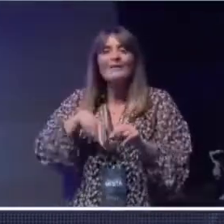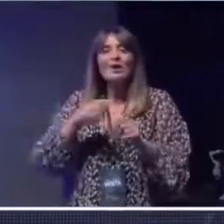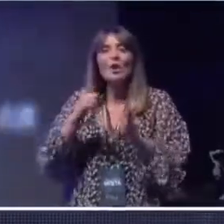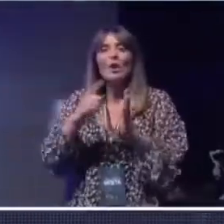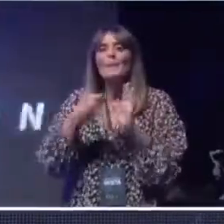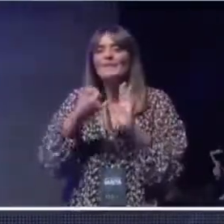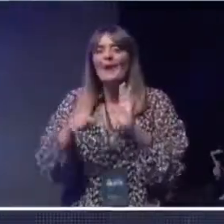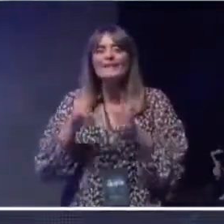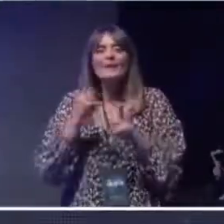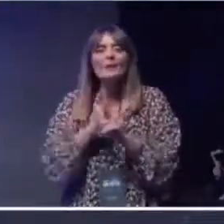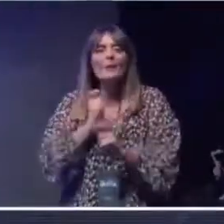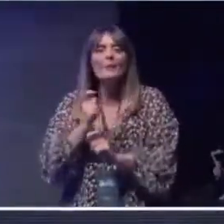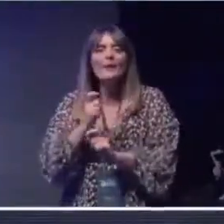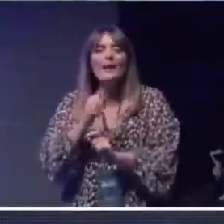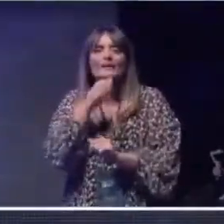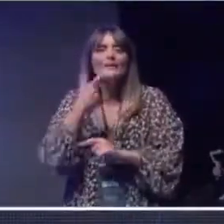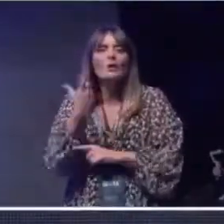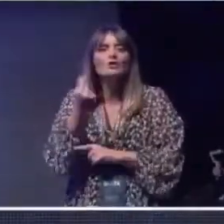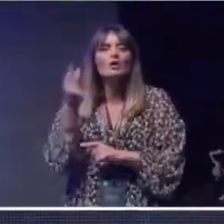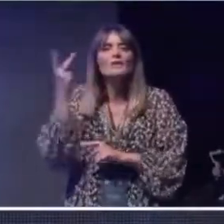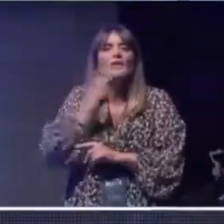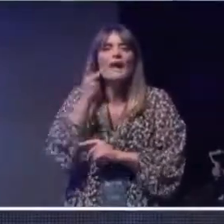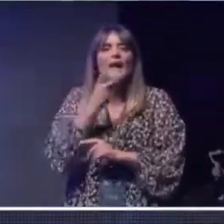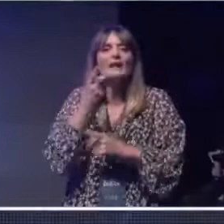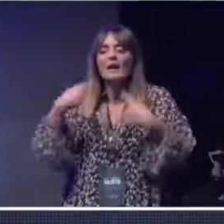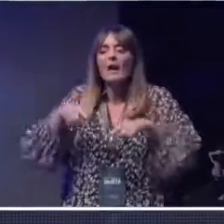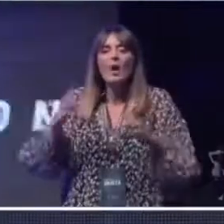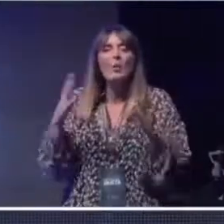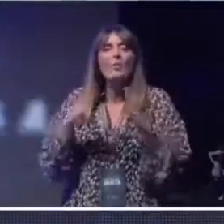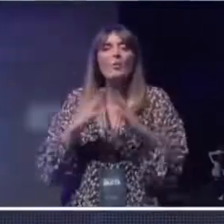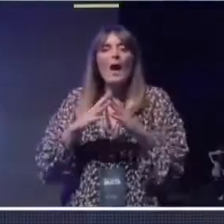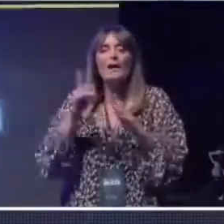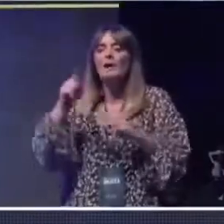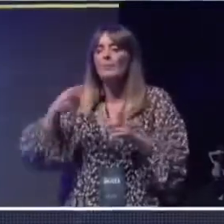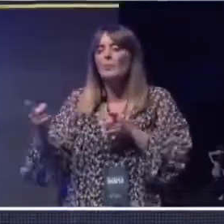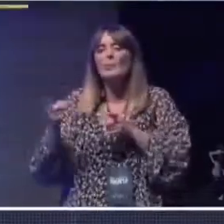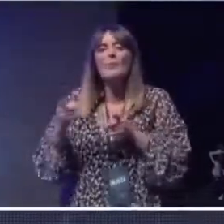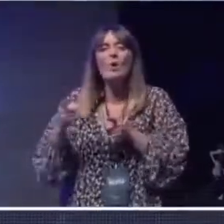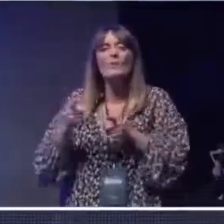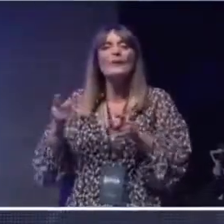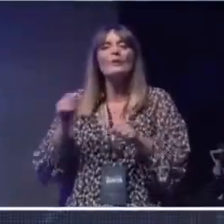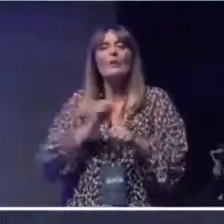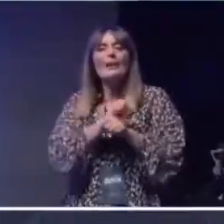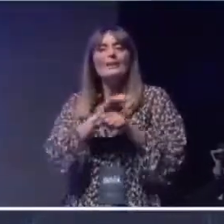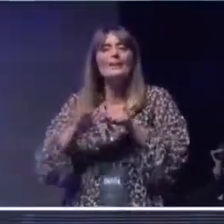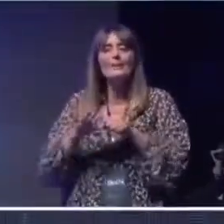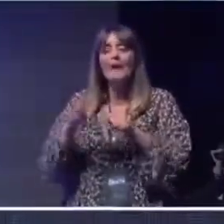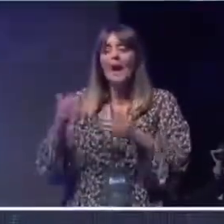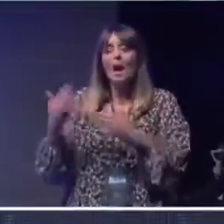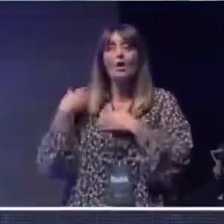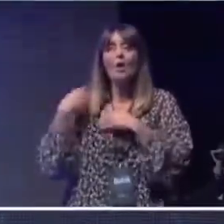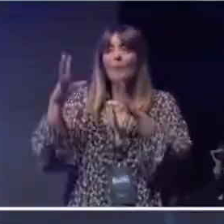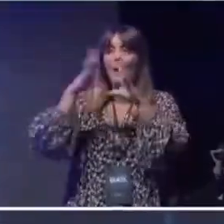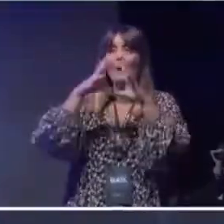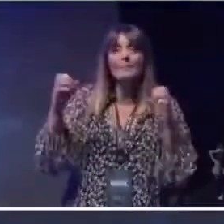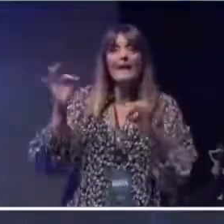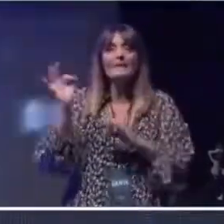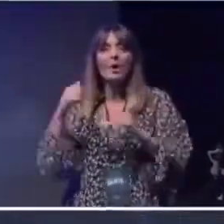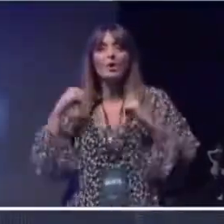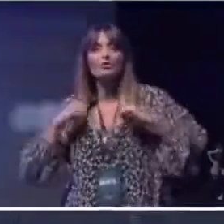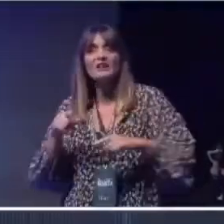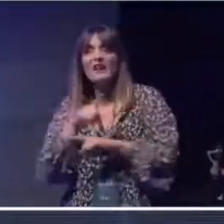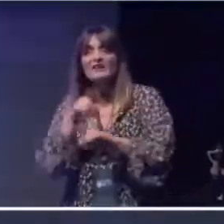soldi veri, e di questa guerra, così come durante in pandemia, non hanno colpa le imprese italiane e i cittadini italiani.